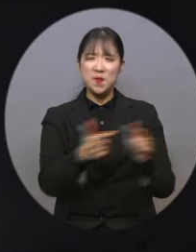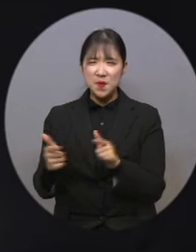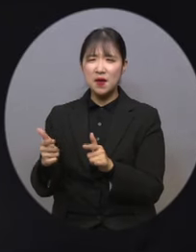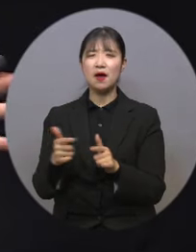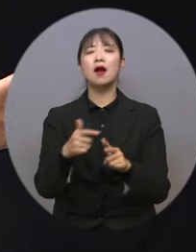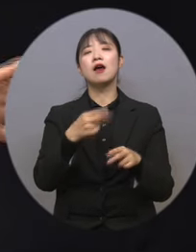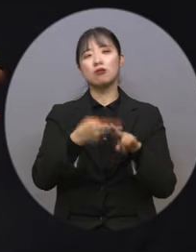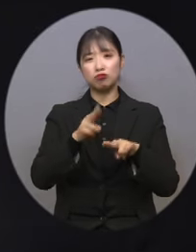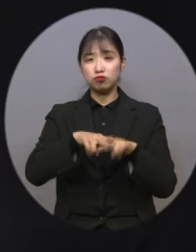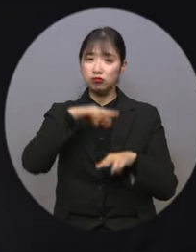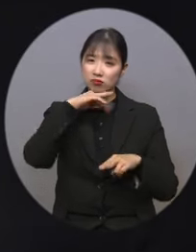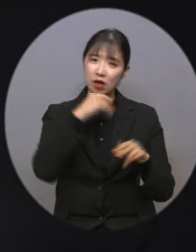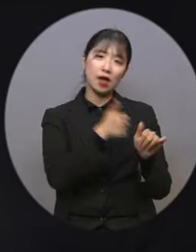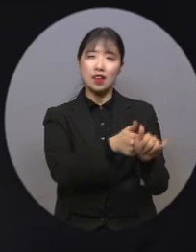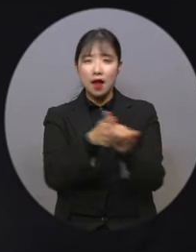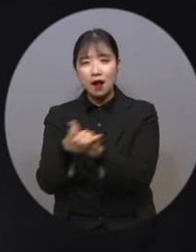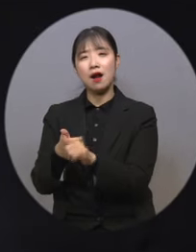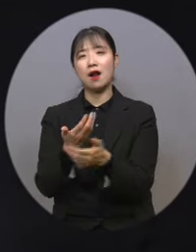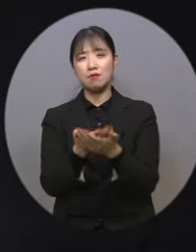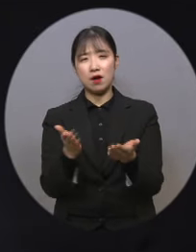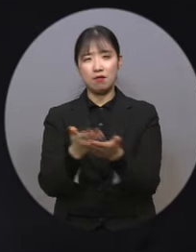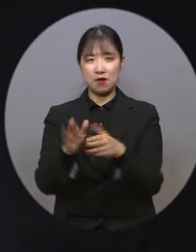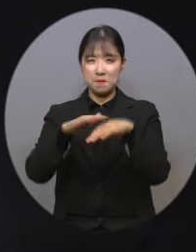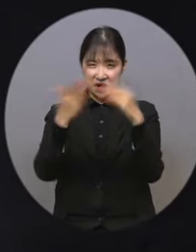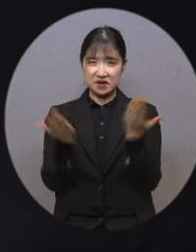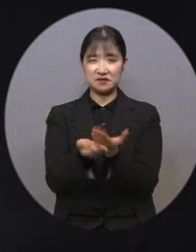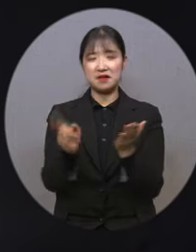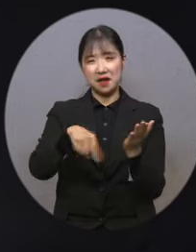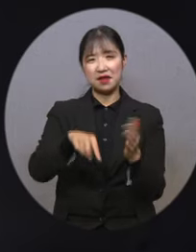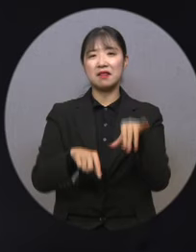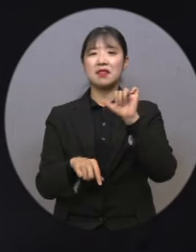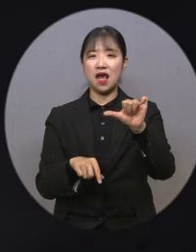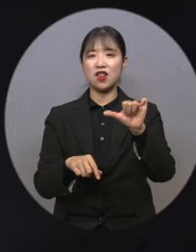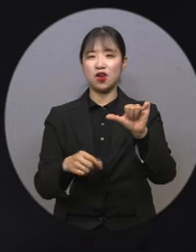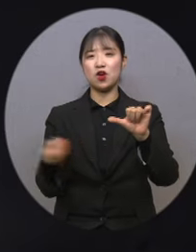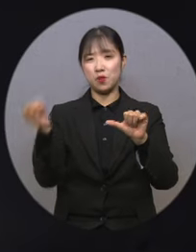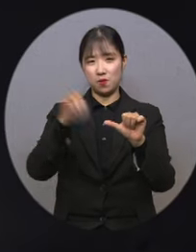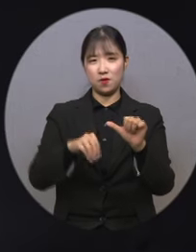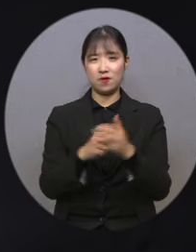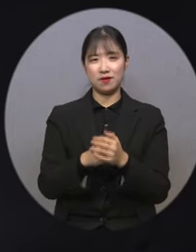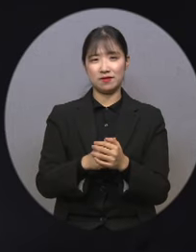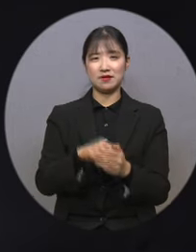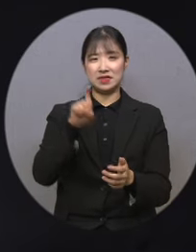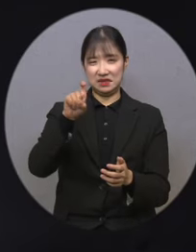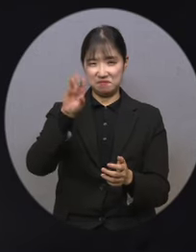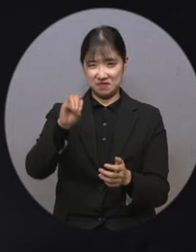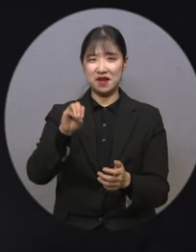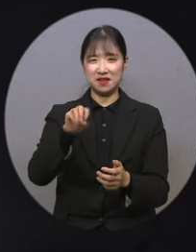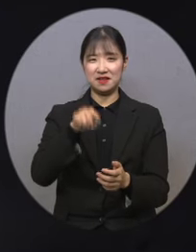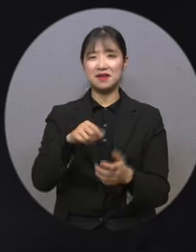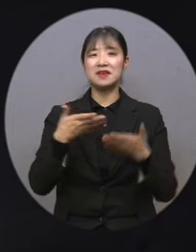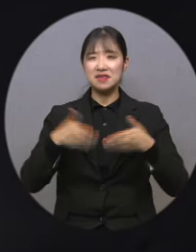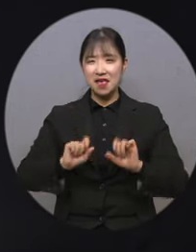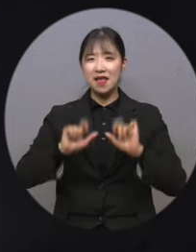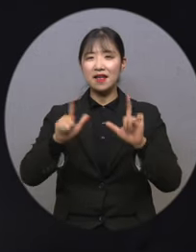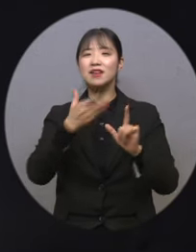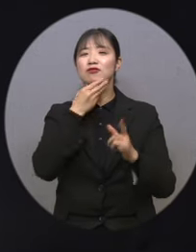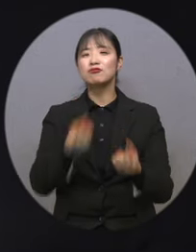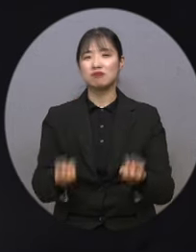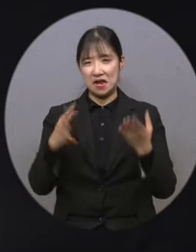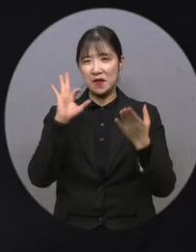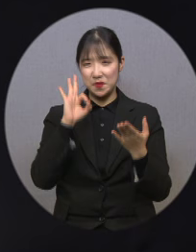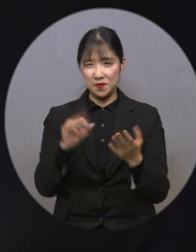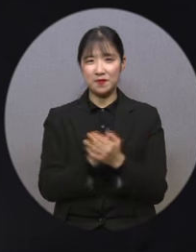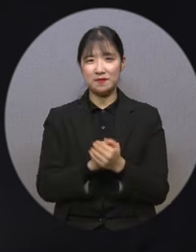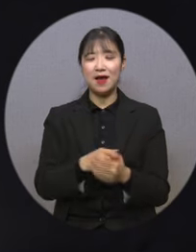선물을 나이별로 준비해 가지고 박스 안에 다섯 가지가 들어갑니다. 금일봉 10만 원. 생일 축하금이에요.